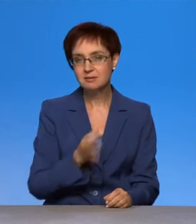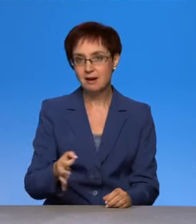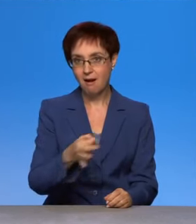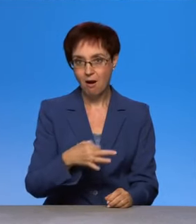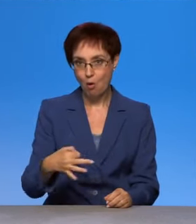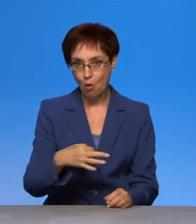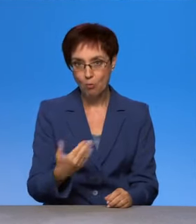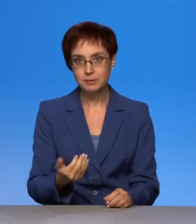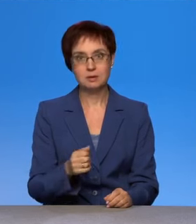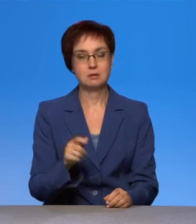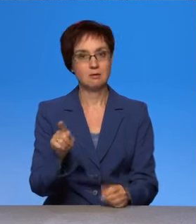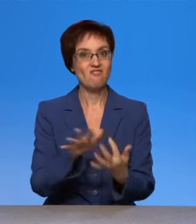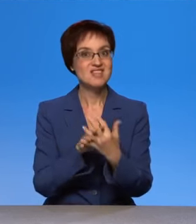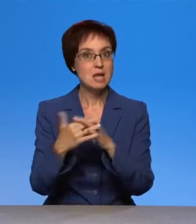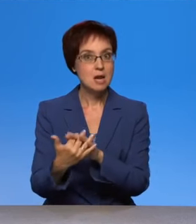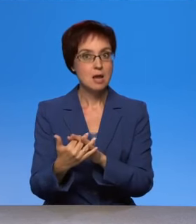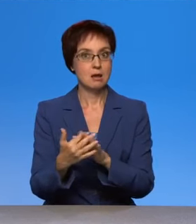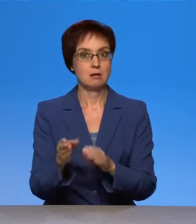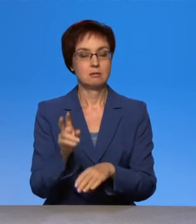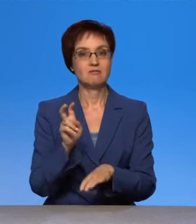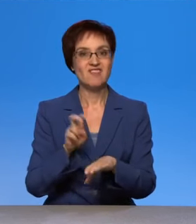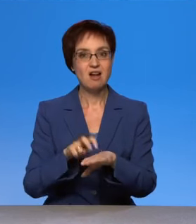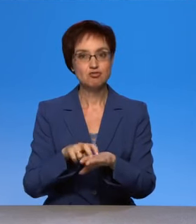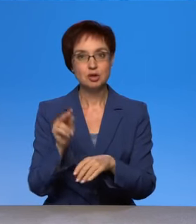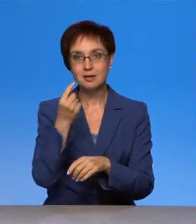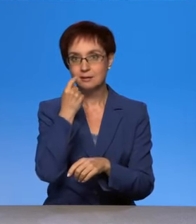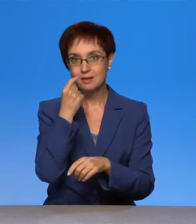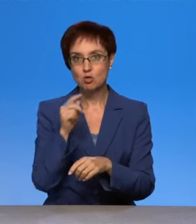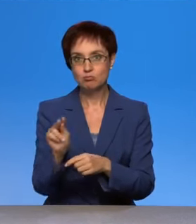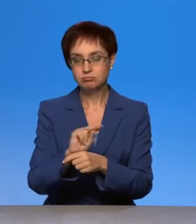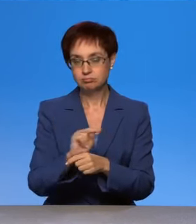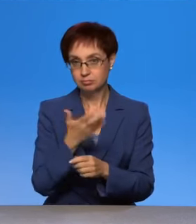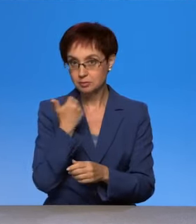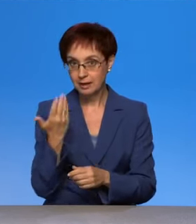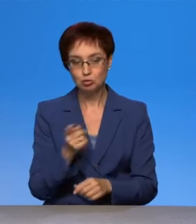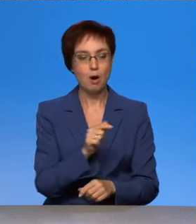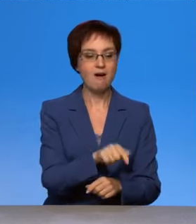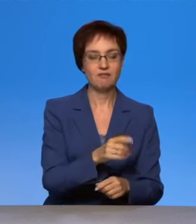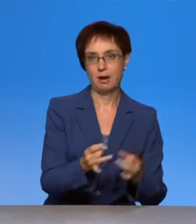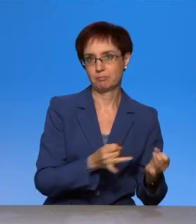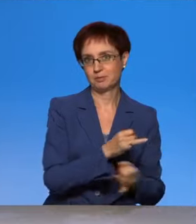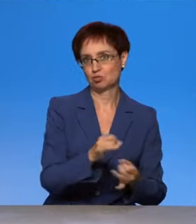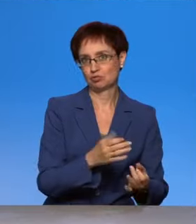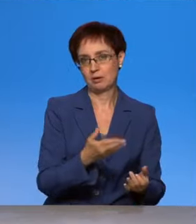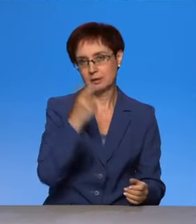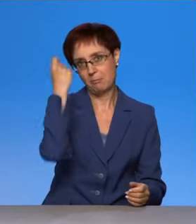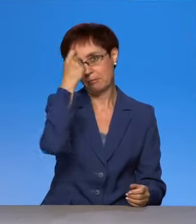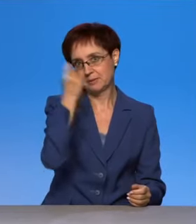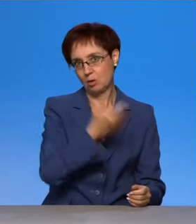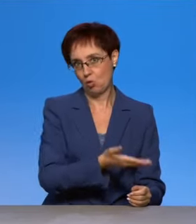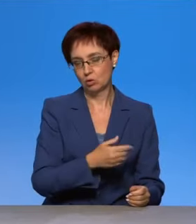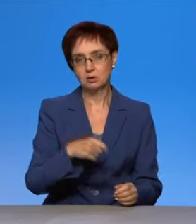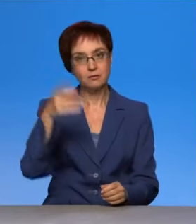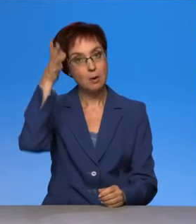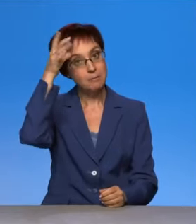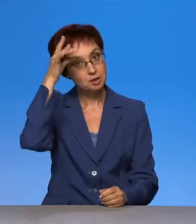Шапира. А Воронежская область, имея хороших родителей, преданных подруг, психолог не нужен. Кстати, можно тоже тем разобрать. И Башкортостан, вот как